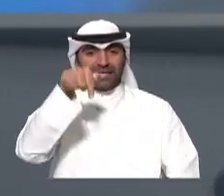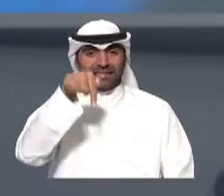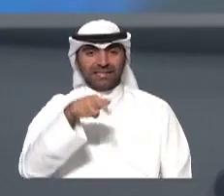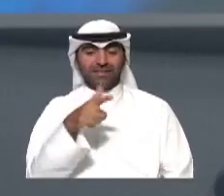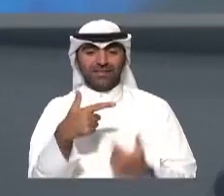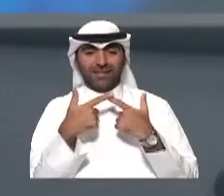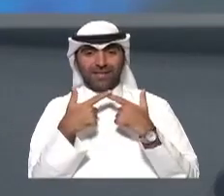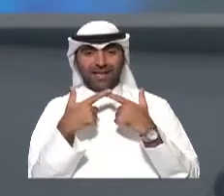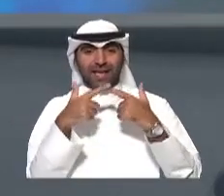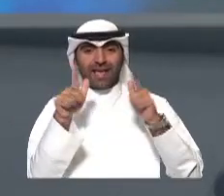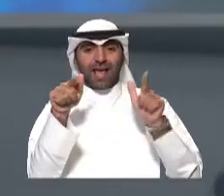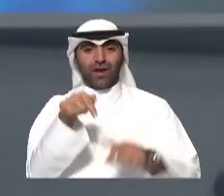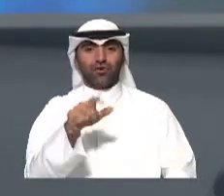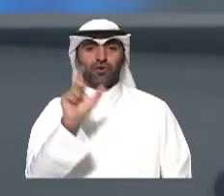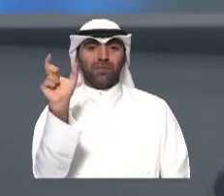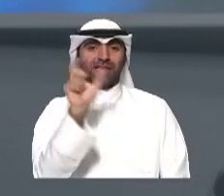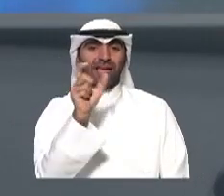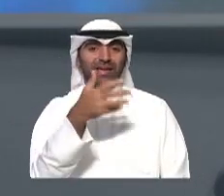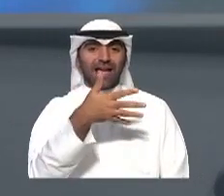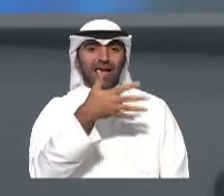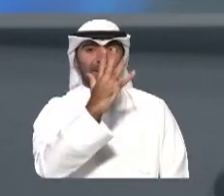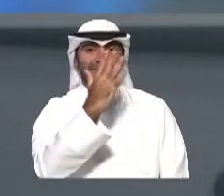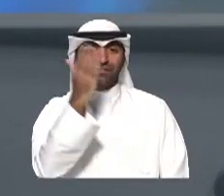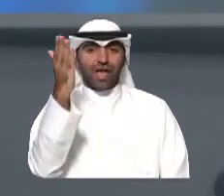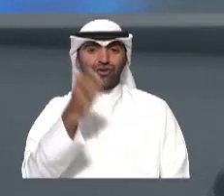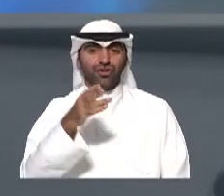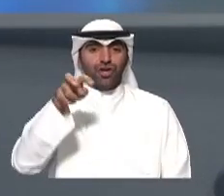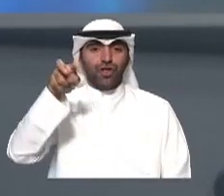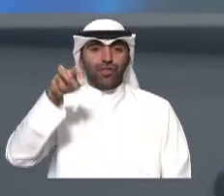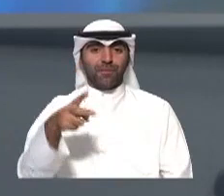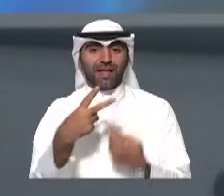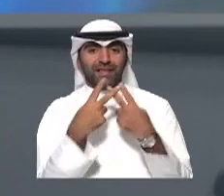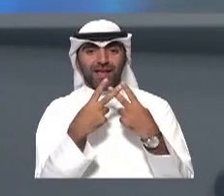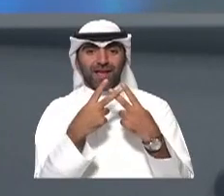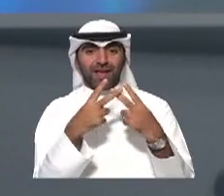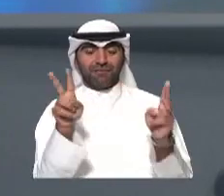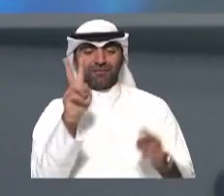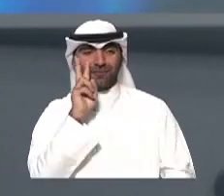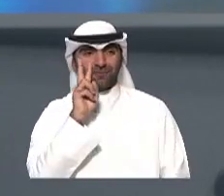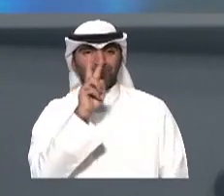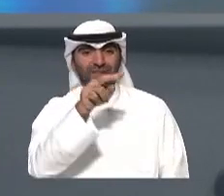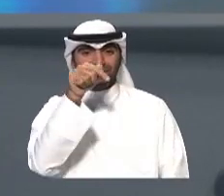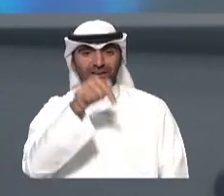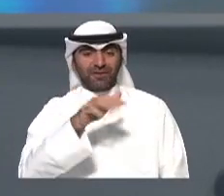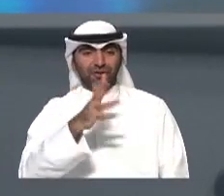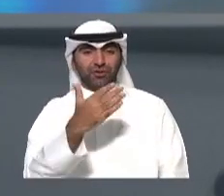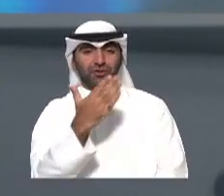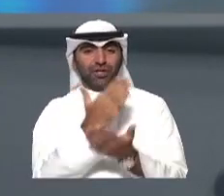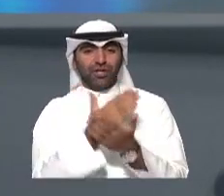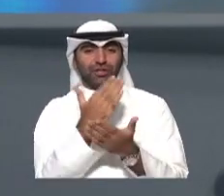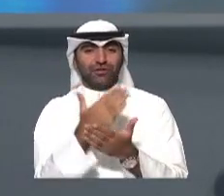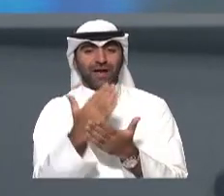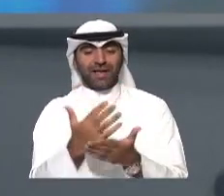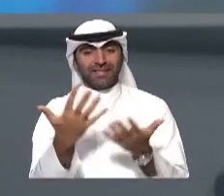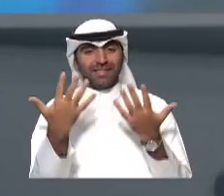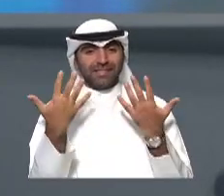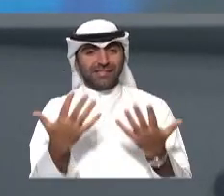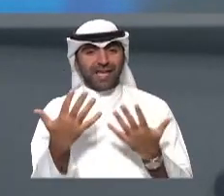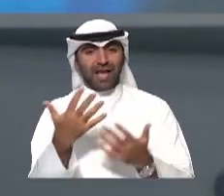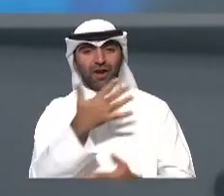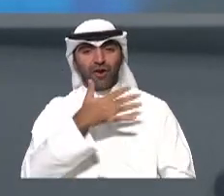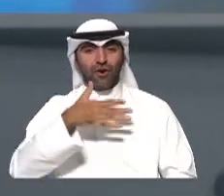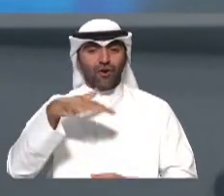عبر نظام البصمة. العودة الكاملة لقوة العمل شهدت انسيابية في الحركة وسط استقبال المراجعين من خلال